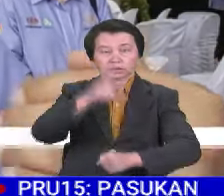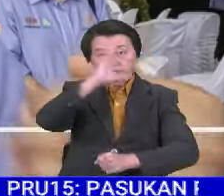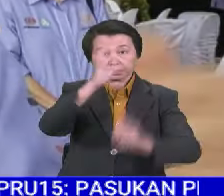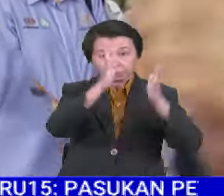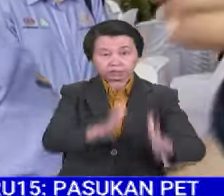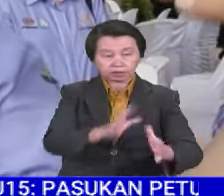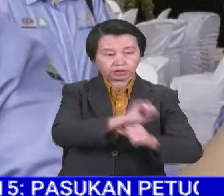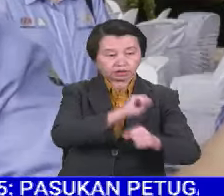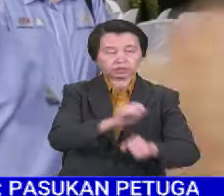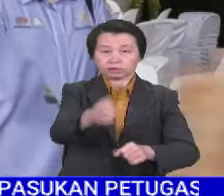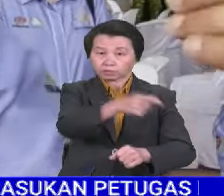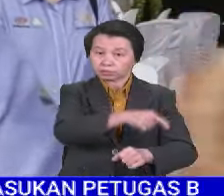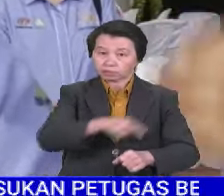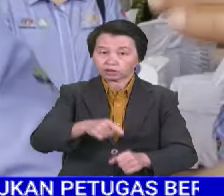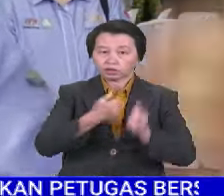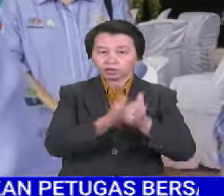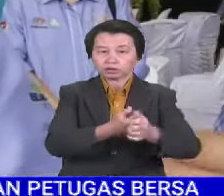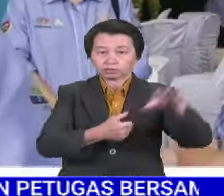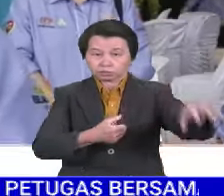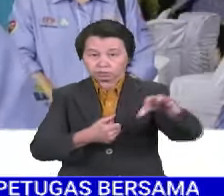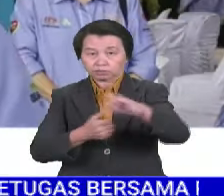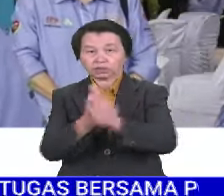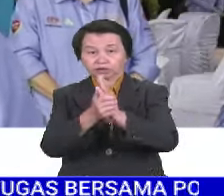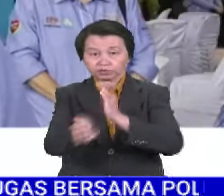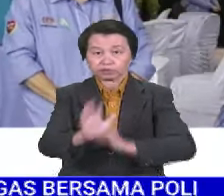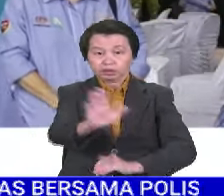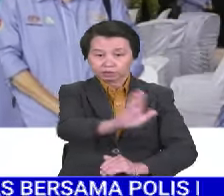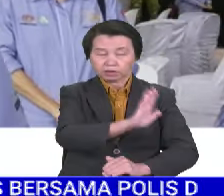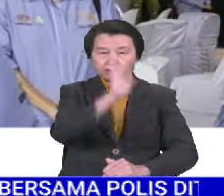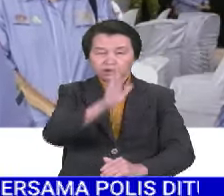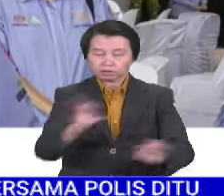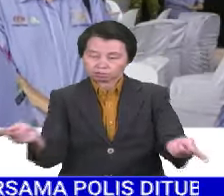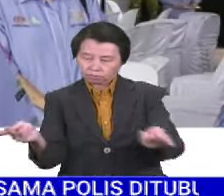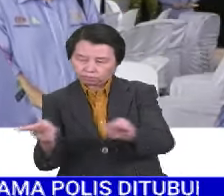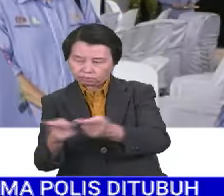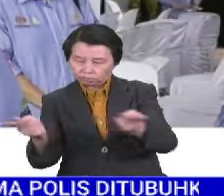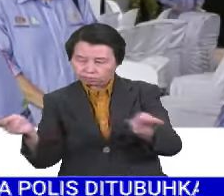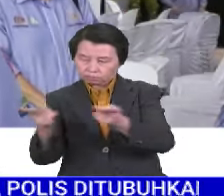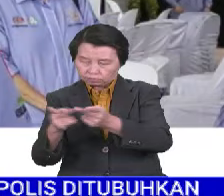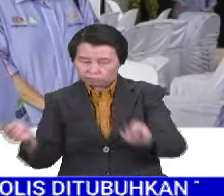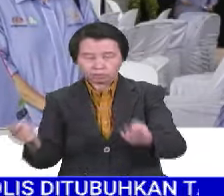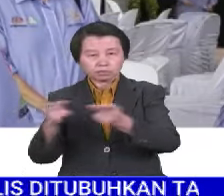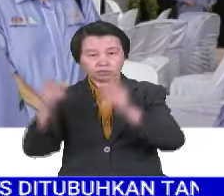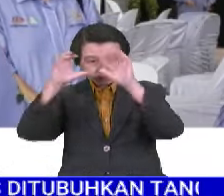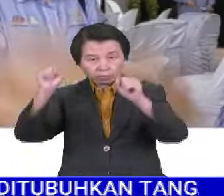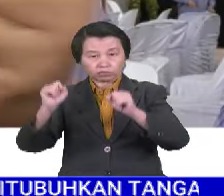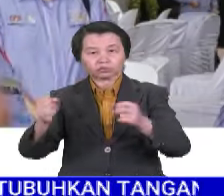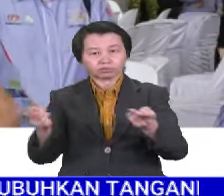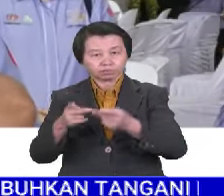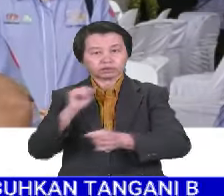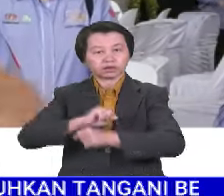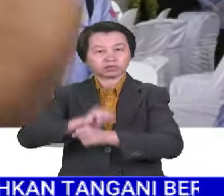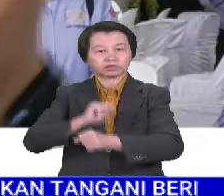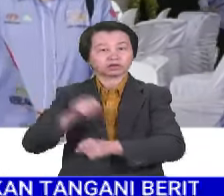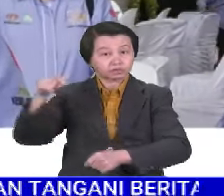pencari-pencari kerja mengikut kompetensi dan skill mereka akan dipadankan melalui My Future Job itu sendiri. Dan di